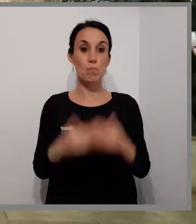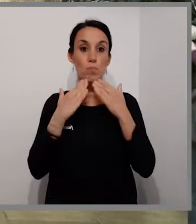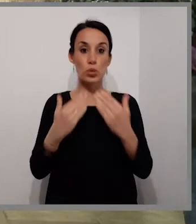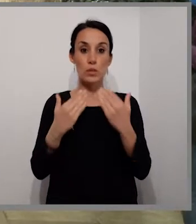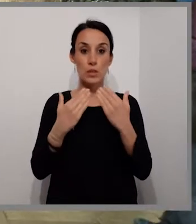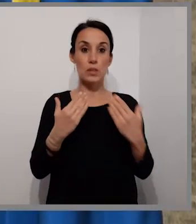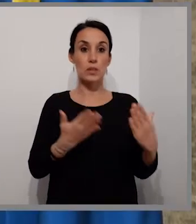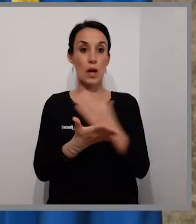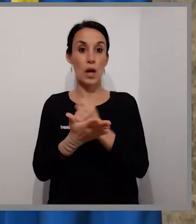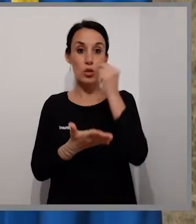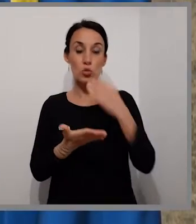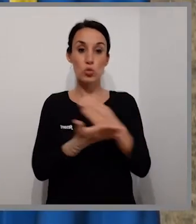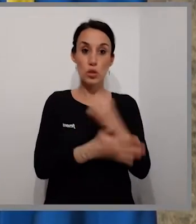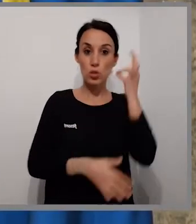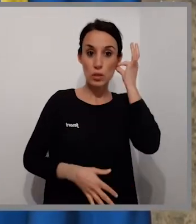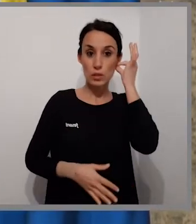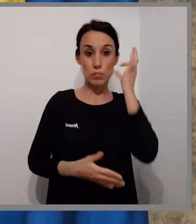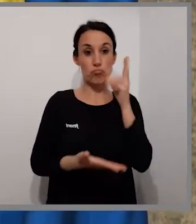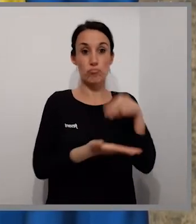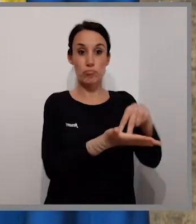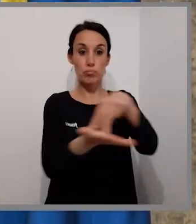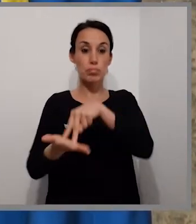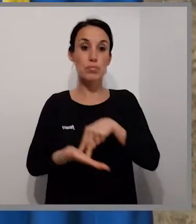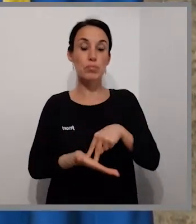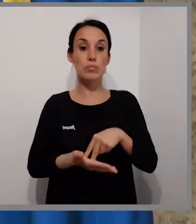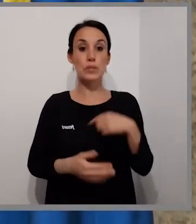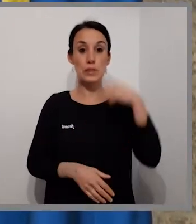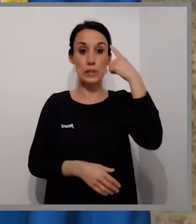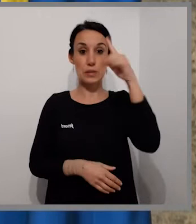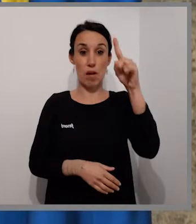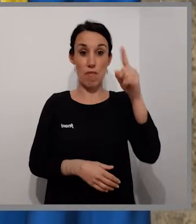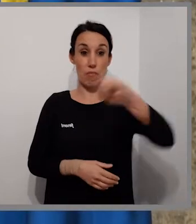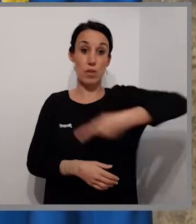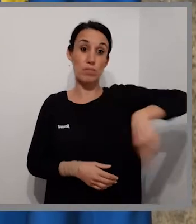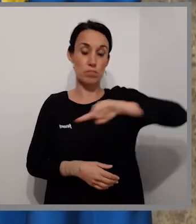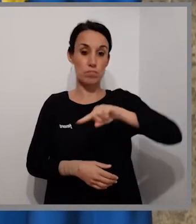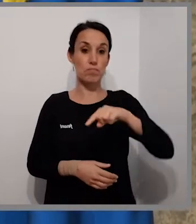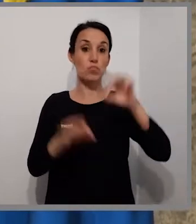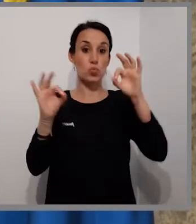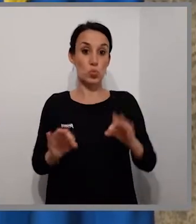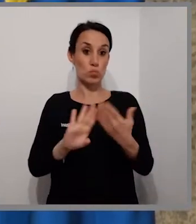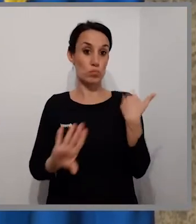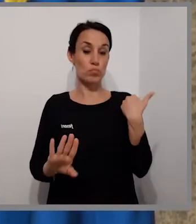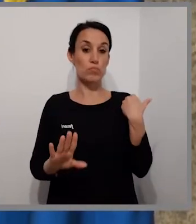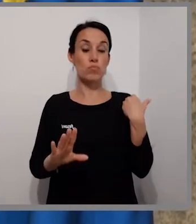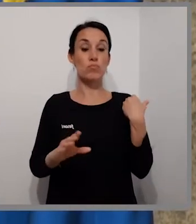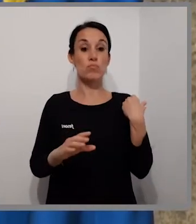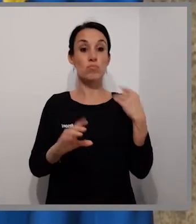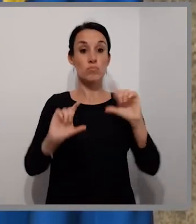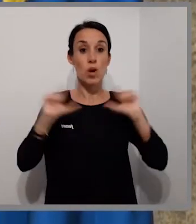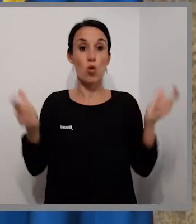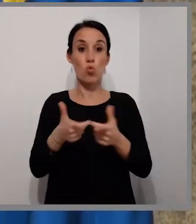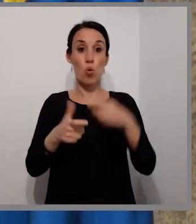Molt bon dia i moltes gràcies a totes i a tots per la vostra presència. Com saben vostès, acabo d'assistir en aquests moments a la conferència